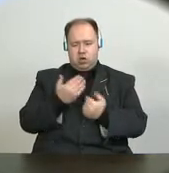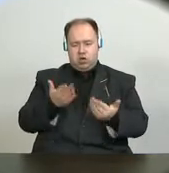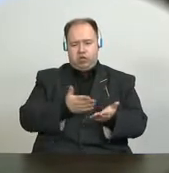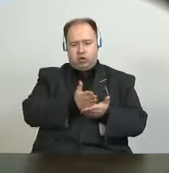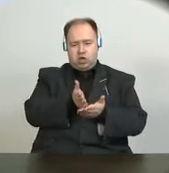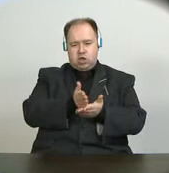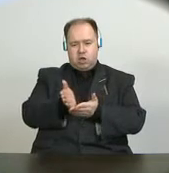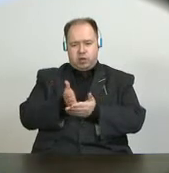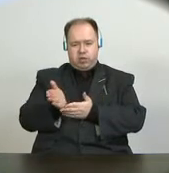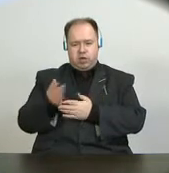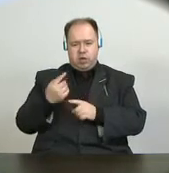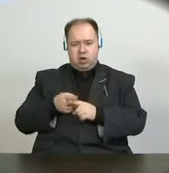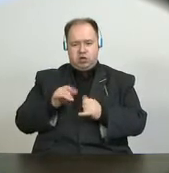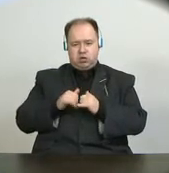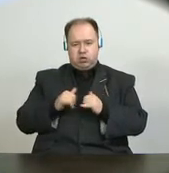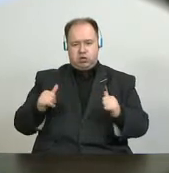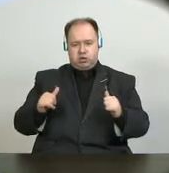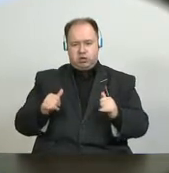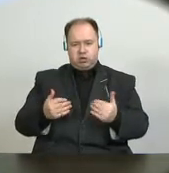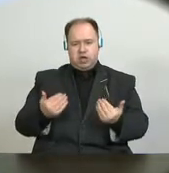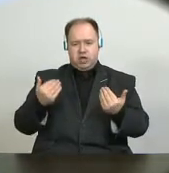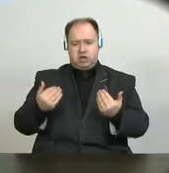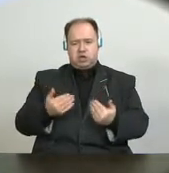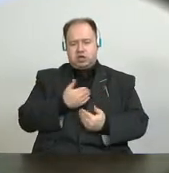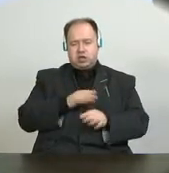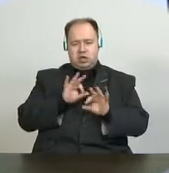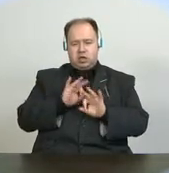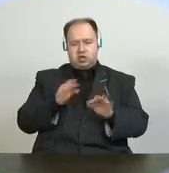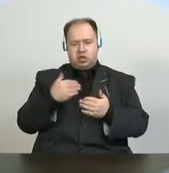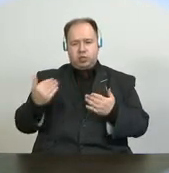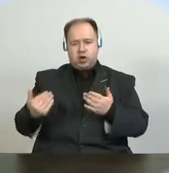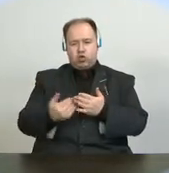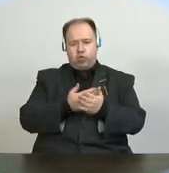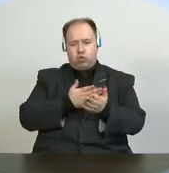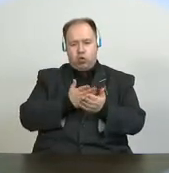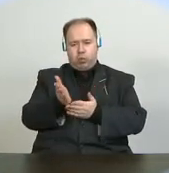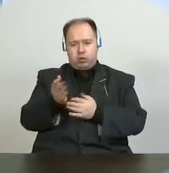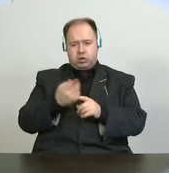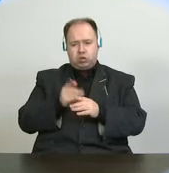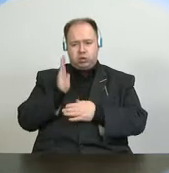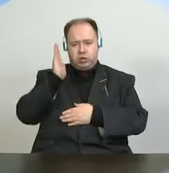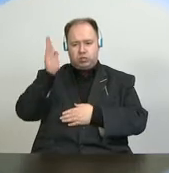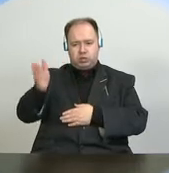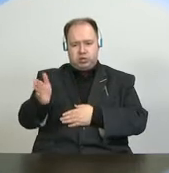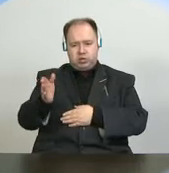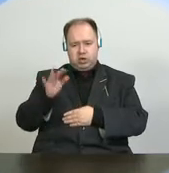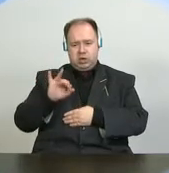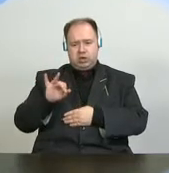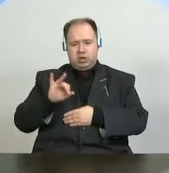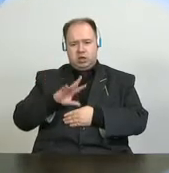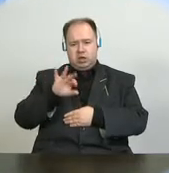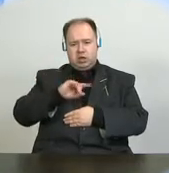которым развиваем собственно здесь я просто хотел рассказать про новую область в которой мы сейчас идем который на мой взгляд очень перспективны потому что именно из